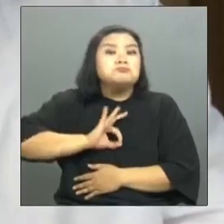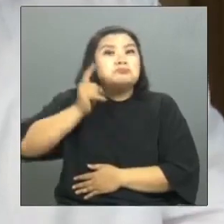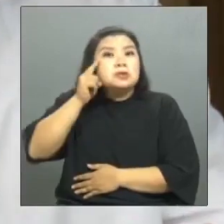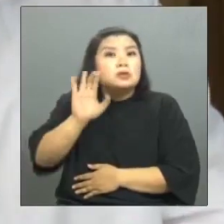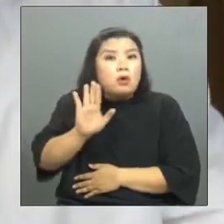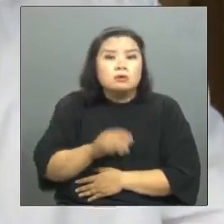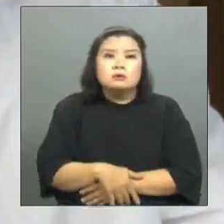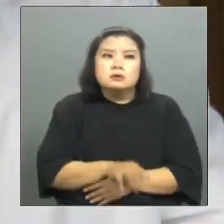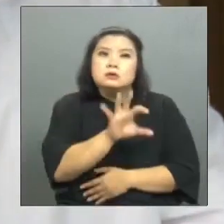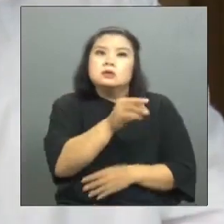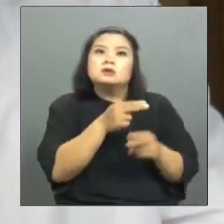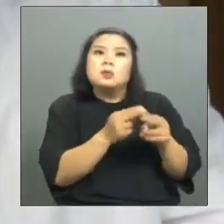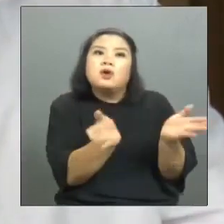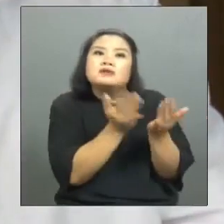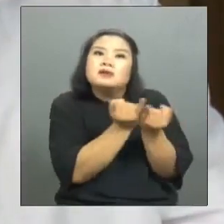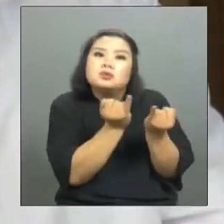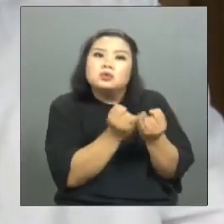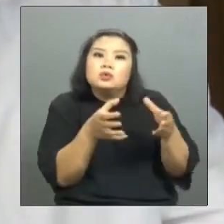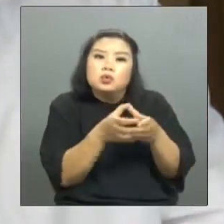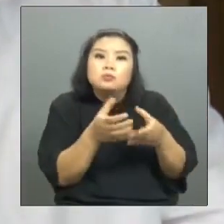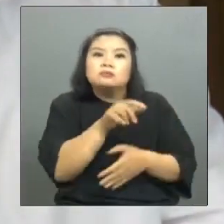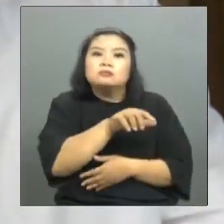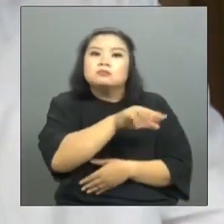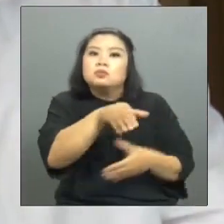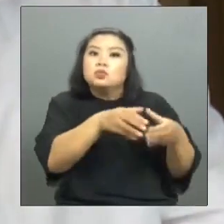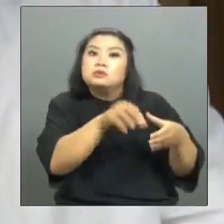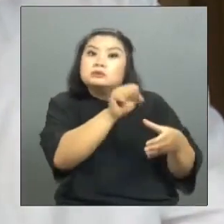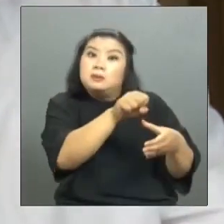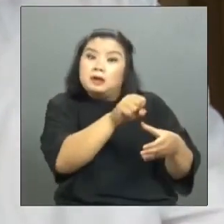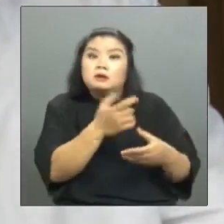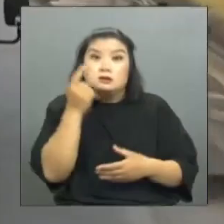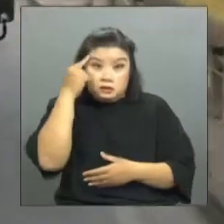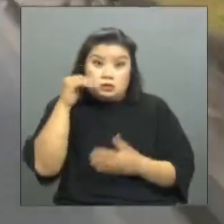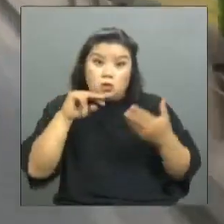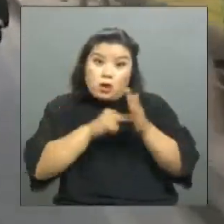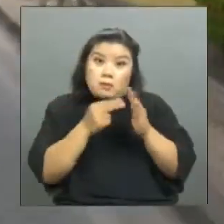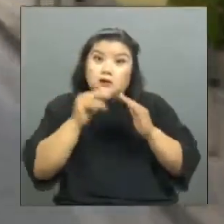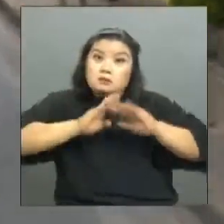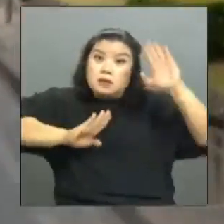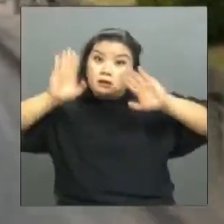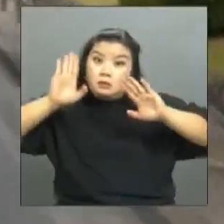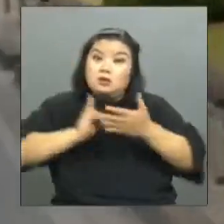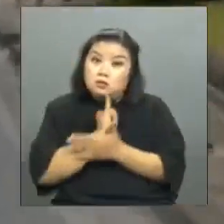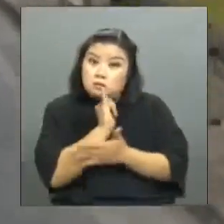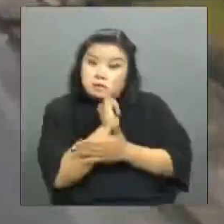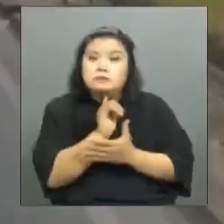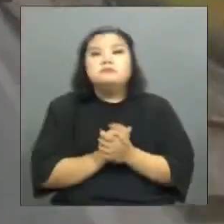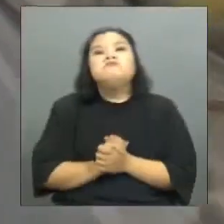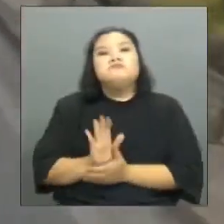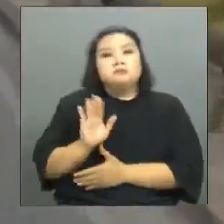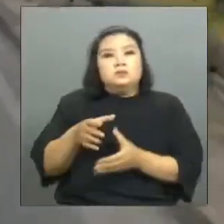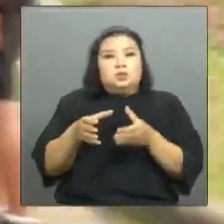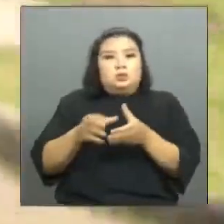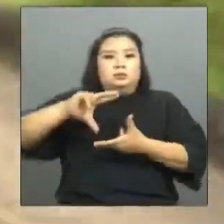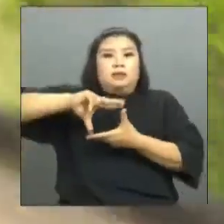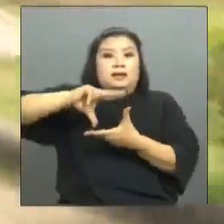เสียงที่พวกเขาได้ประโยชน์เท่านั้นเหรอถึงเป็นประชาธิปไตย ก็เป็นการแถลงข่าวของพรรคพลังประช